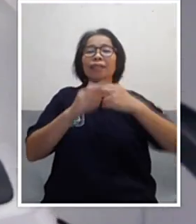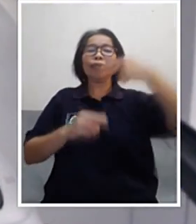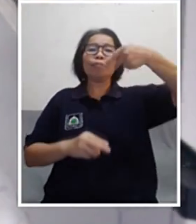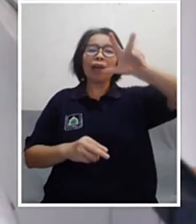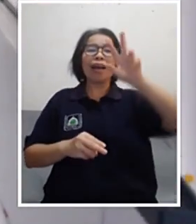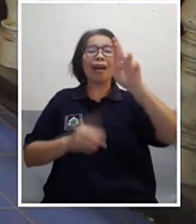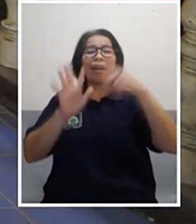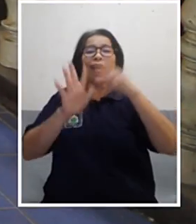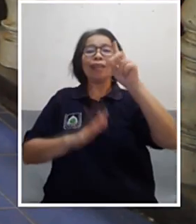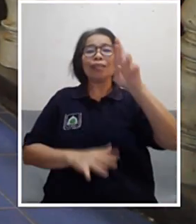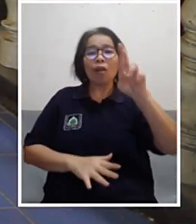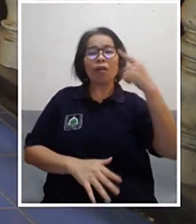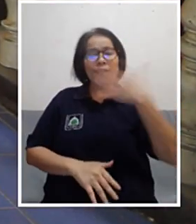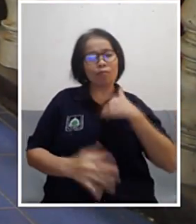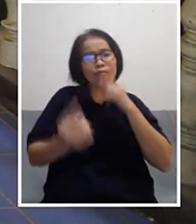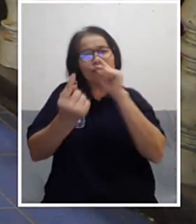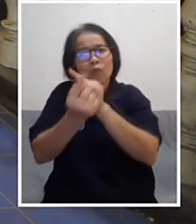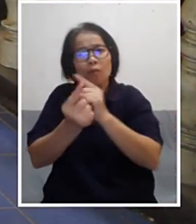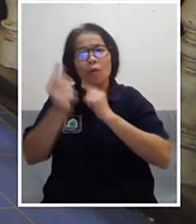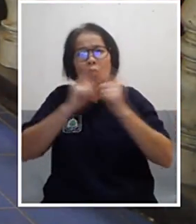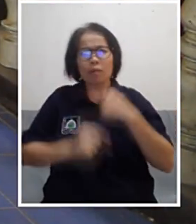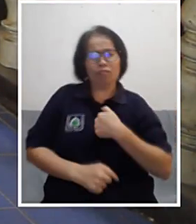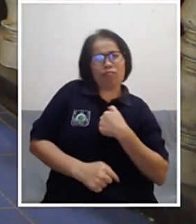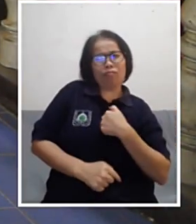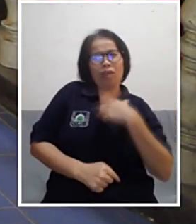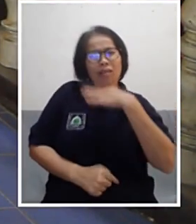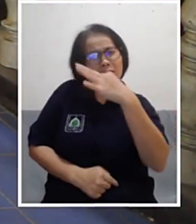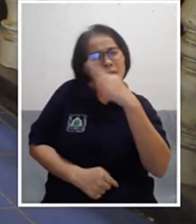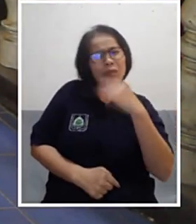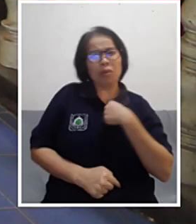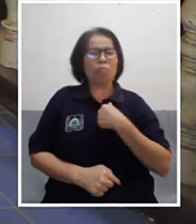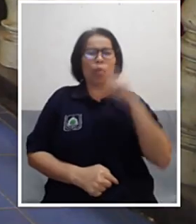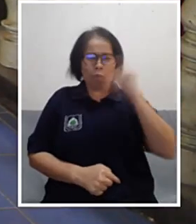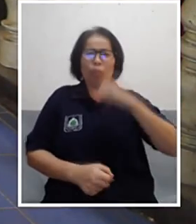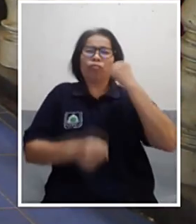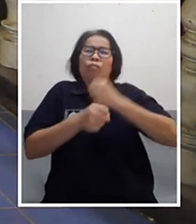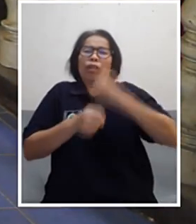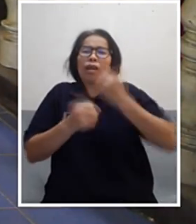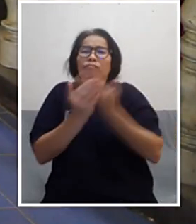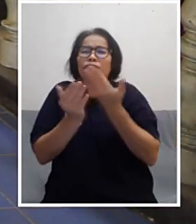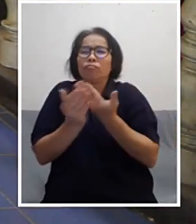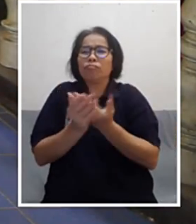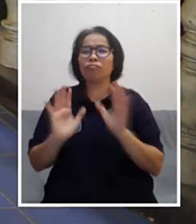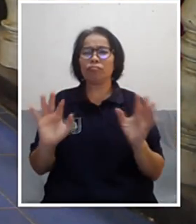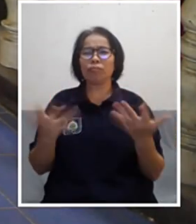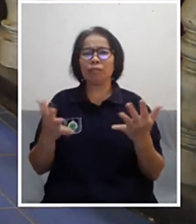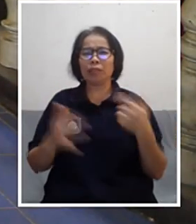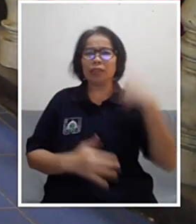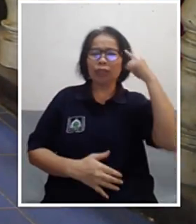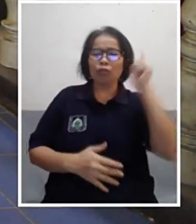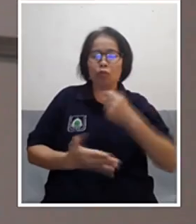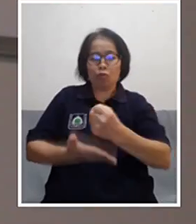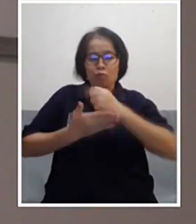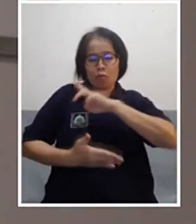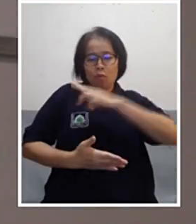ไปเรียนหนังสืออีกครั้งแล้วเราก็บอกว่าเรากลับไปไม่ได้หรอกถ้าเราไม่มีงานทำไม่มีเงินที่จะคอยไปซัพพอร์ตตัวเองในระหว่